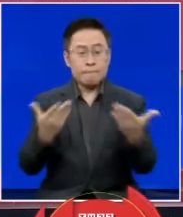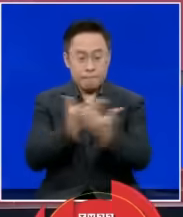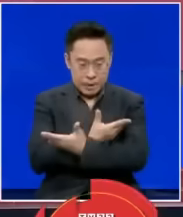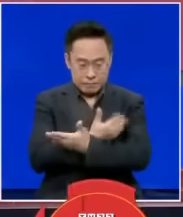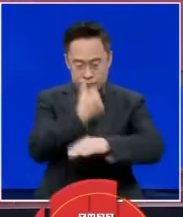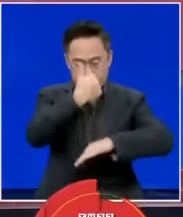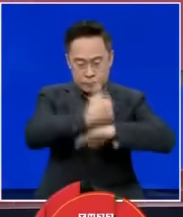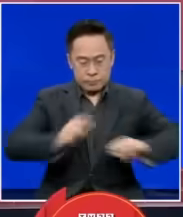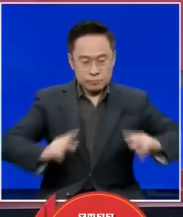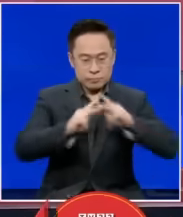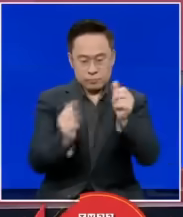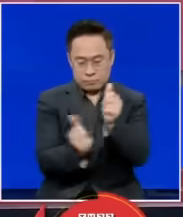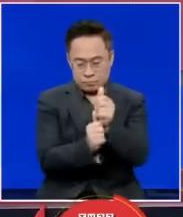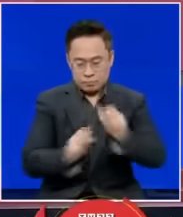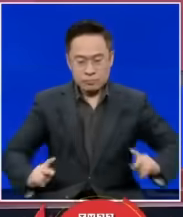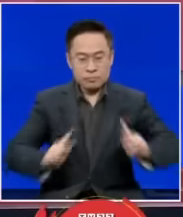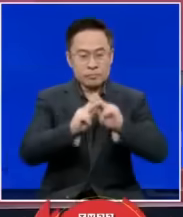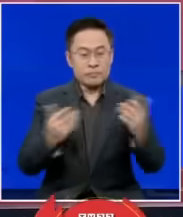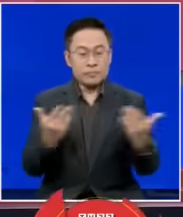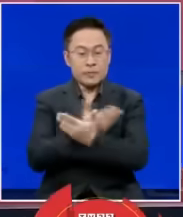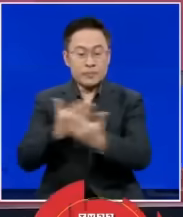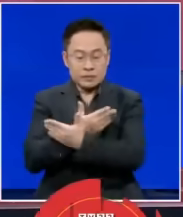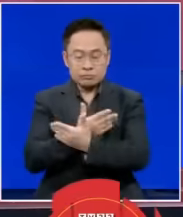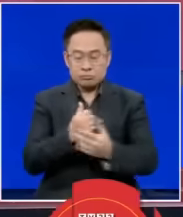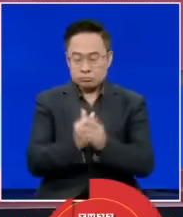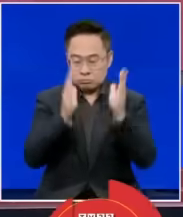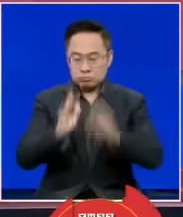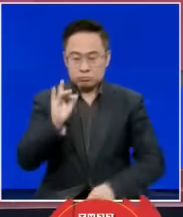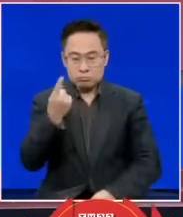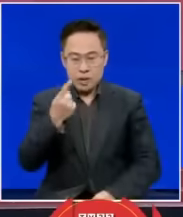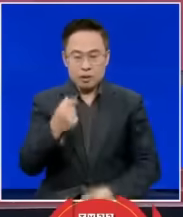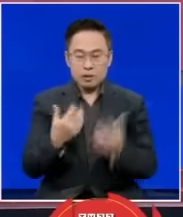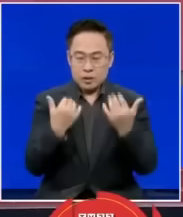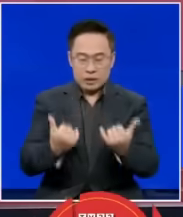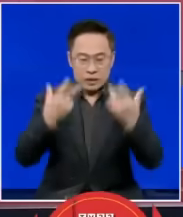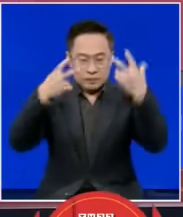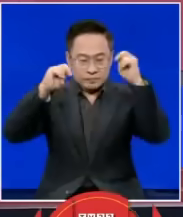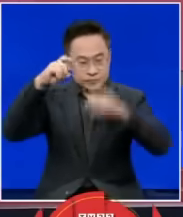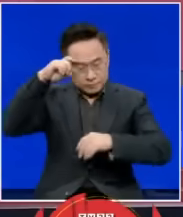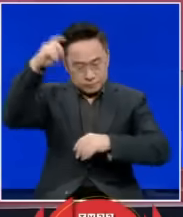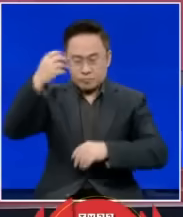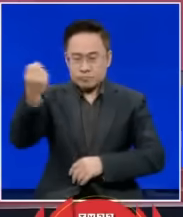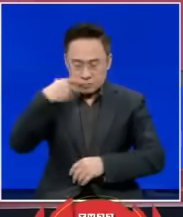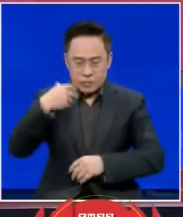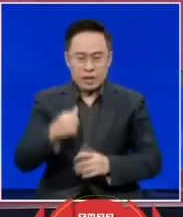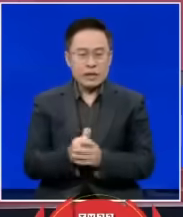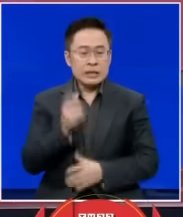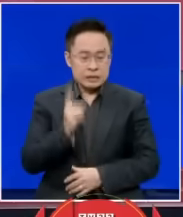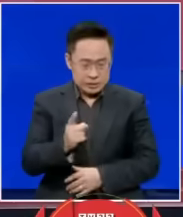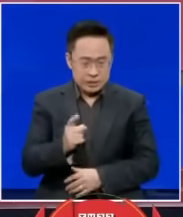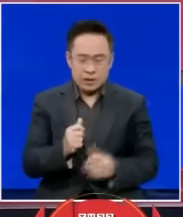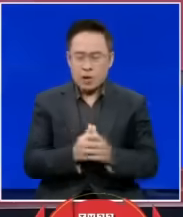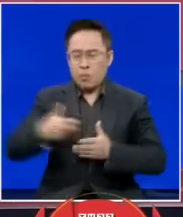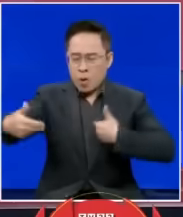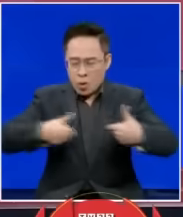หลายคนก็ยังคงวิ่งอันนี้คือนายกบอกเองนะว่ายังคงมีการวิ่งอยู่นะคะแต่ว่าอยากจะให้ใช้การทำง